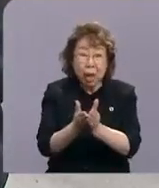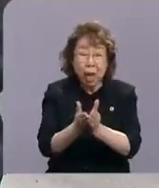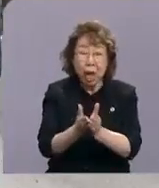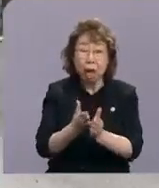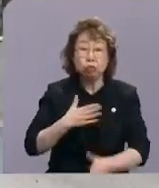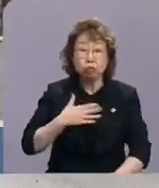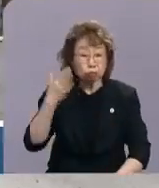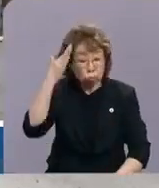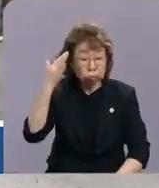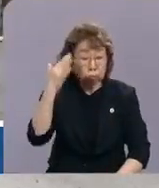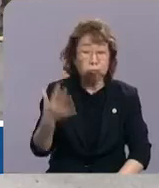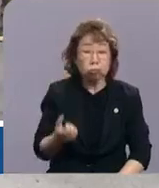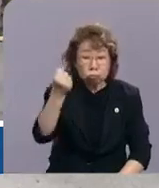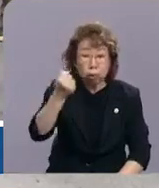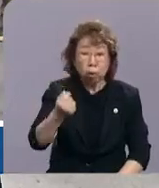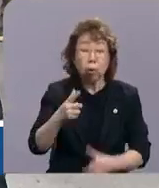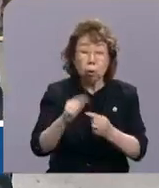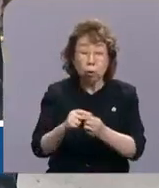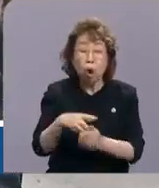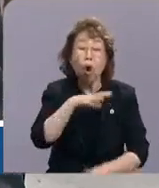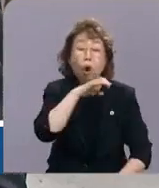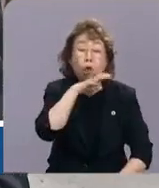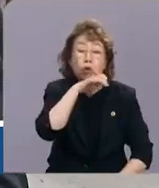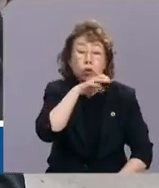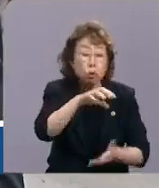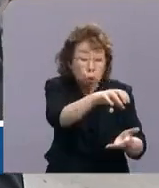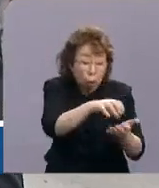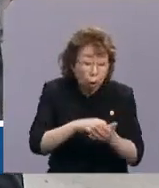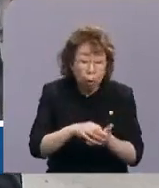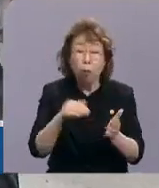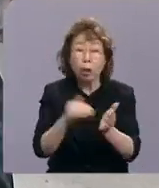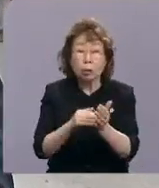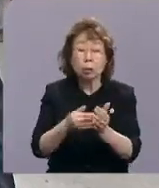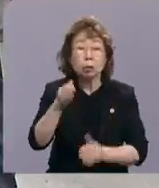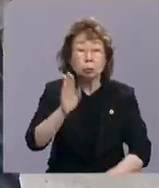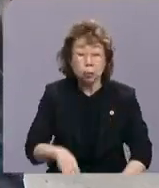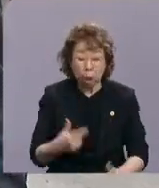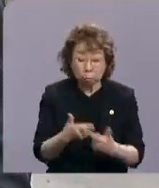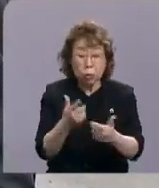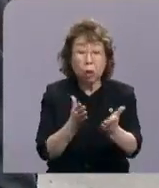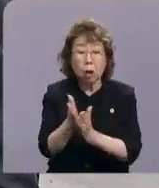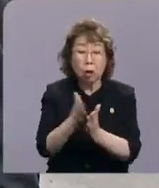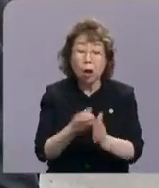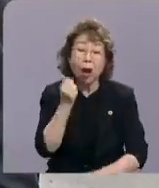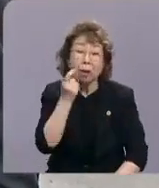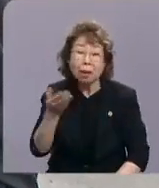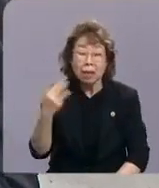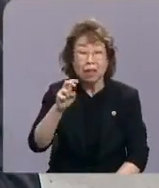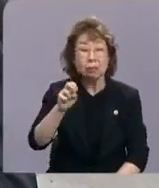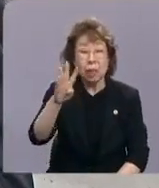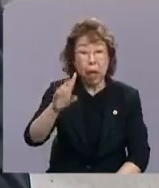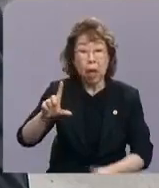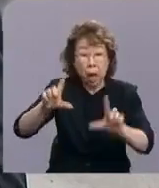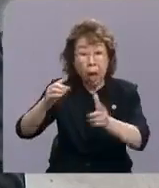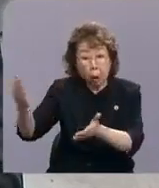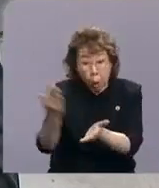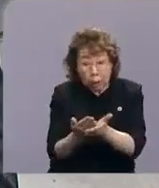선사들이 포클랜드에서 작업한 오징어를 실어온 운반선입니다. 부산항에 지난달 24일